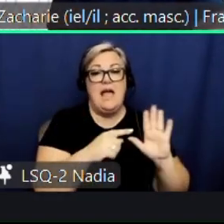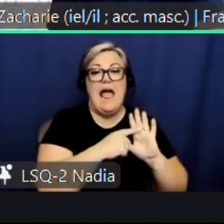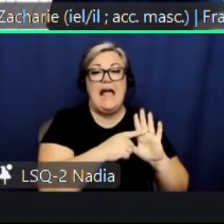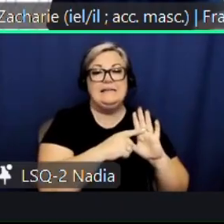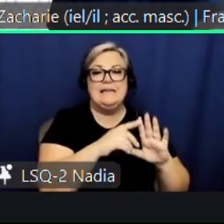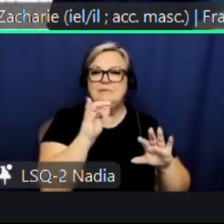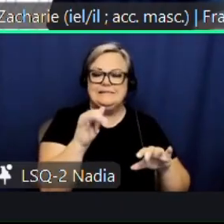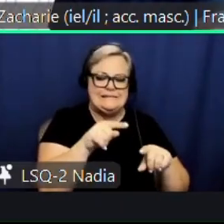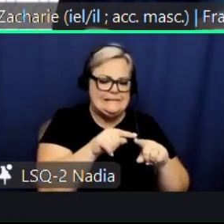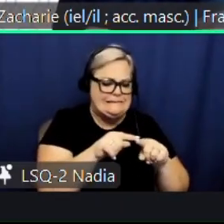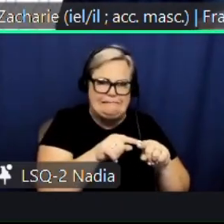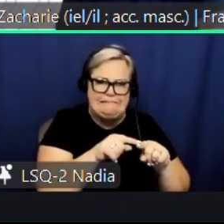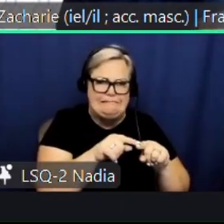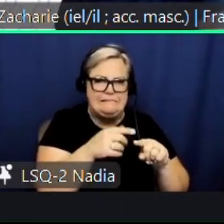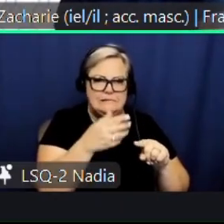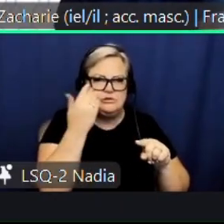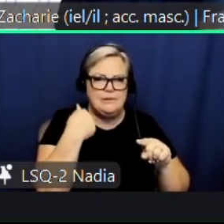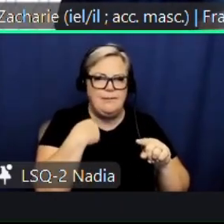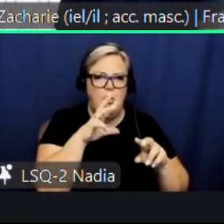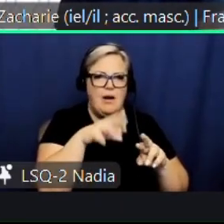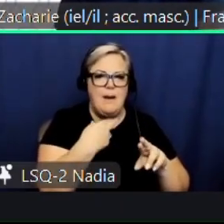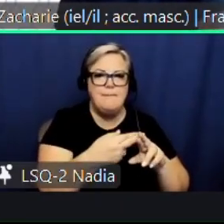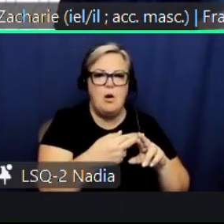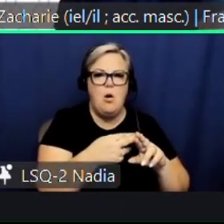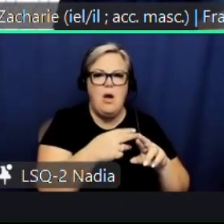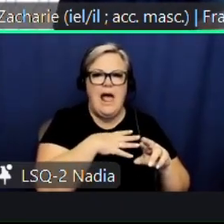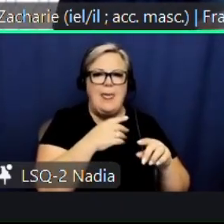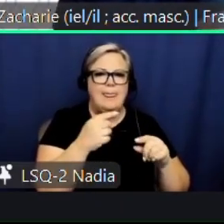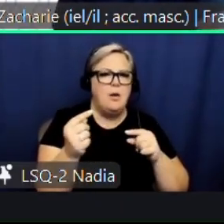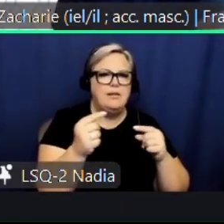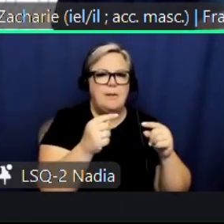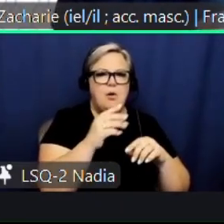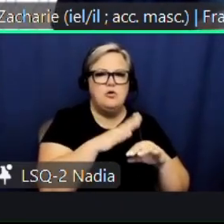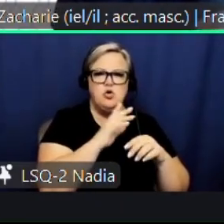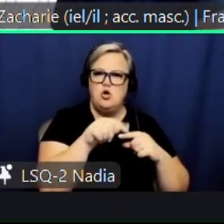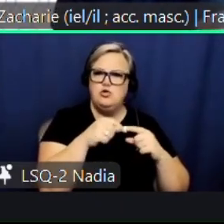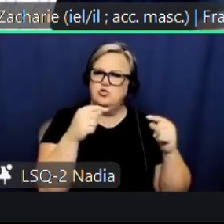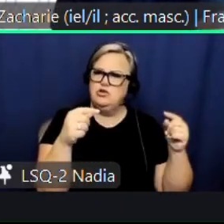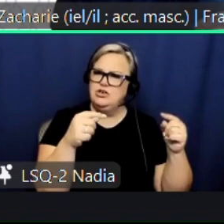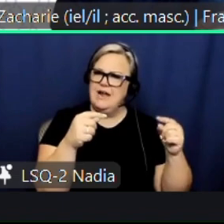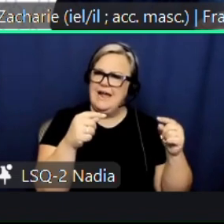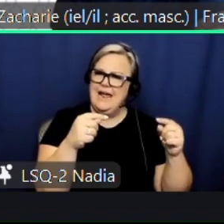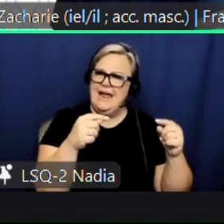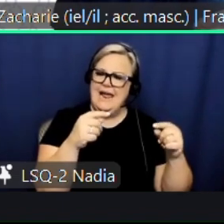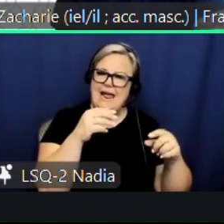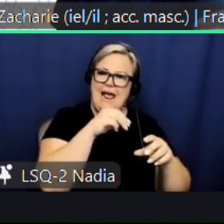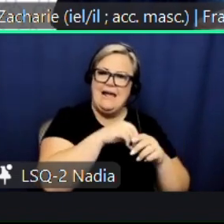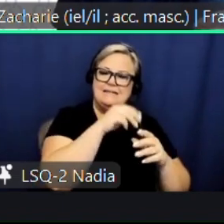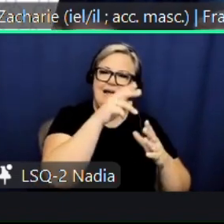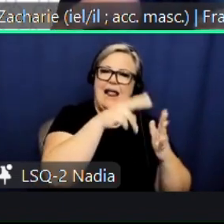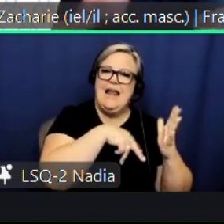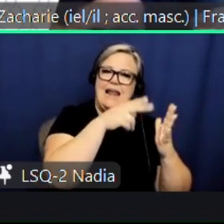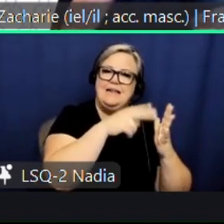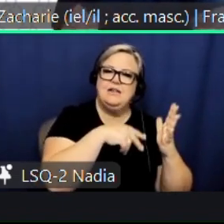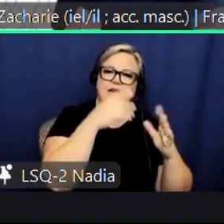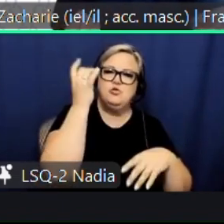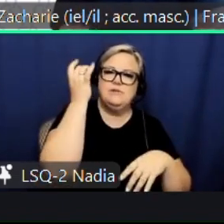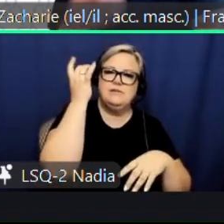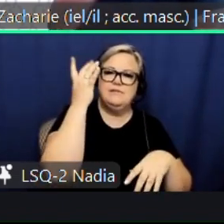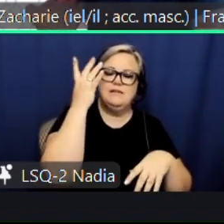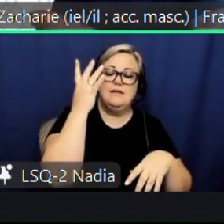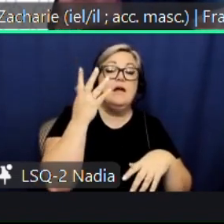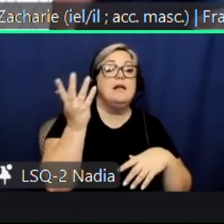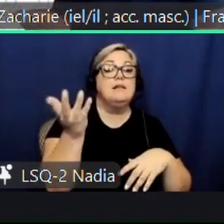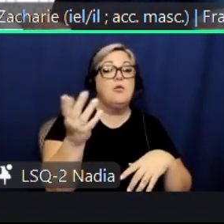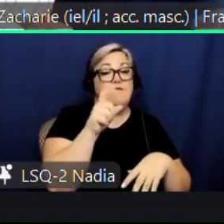connaissez pas une réponse ou s'il y a un débat sur un sujet particulier au sein de la littérature scientifique, c'est très